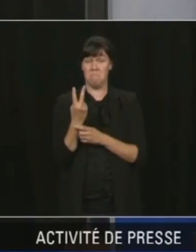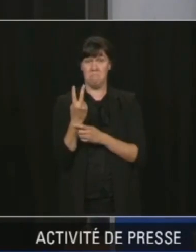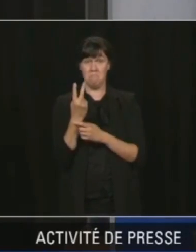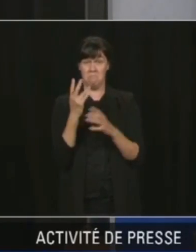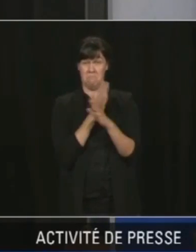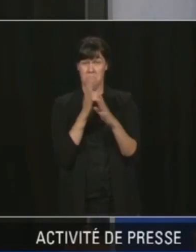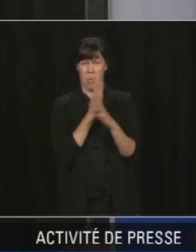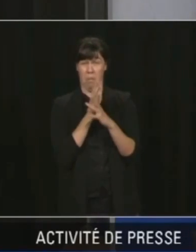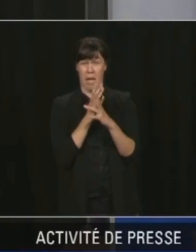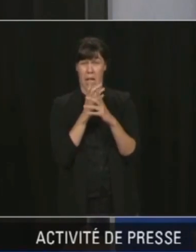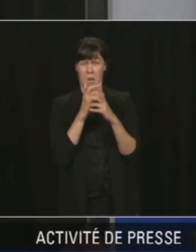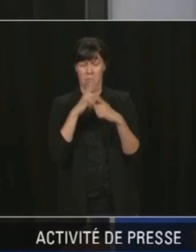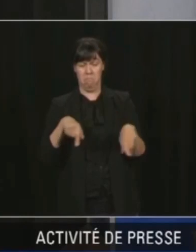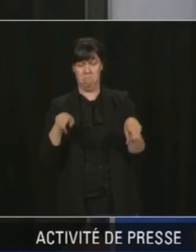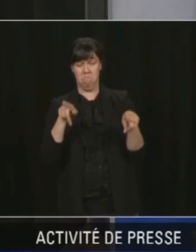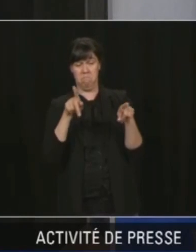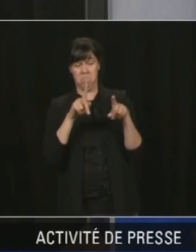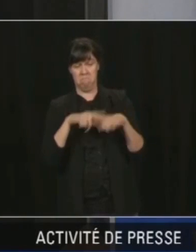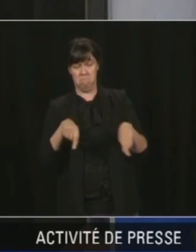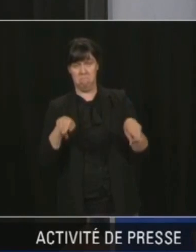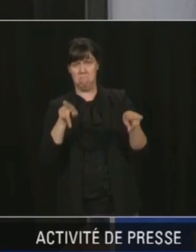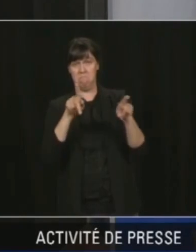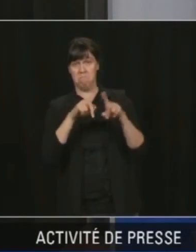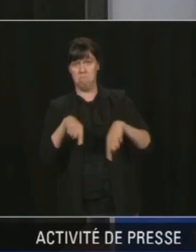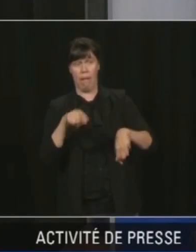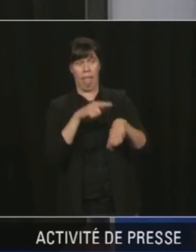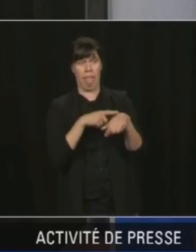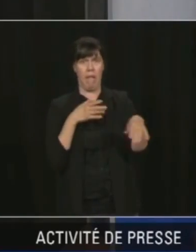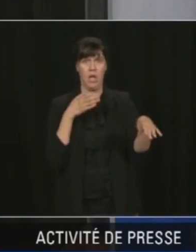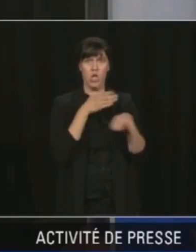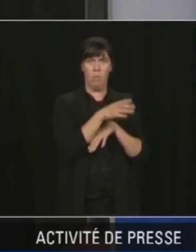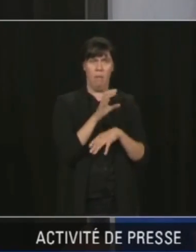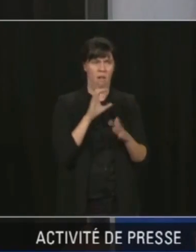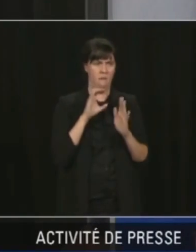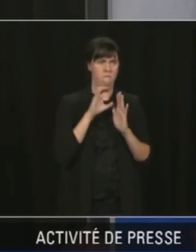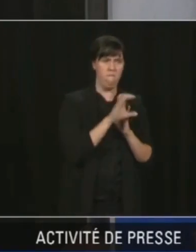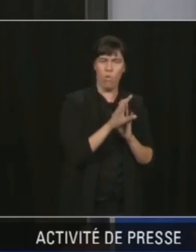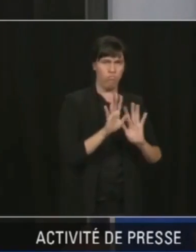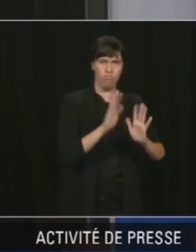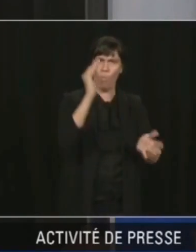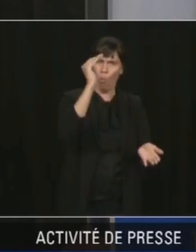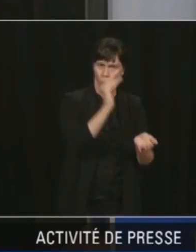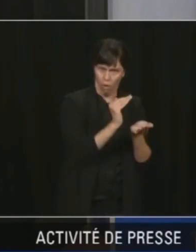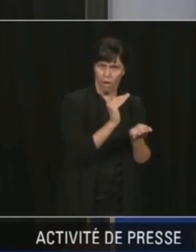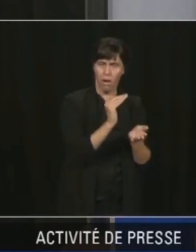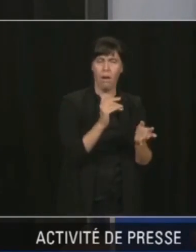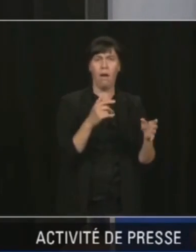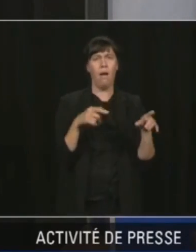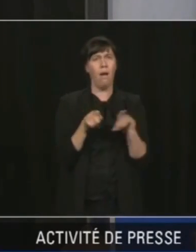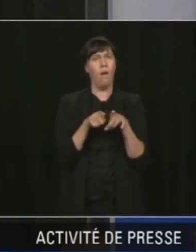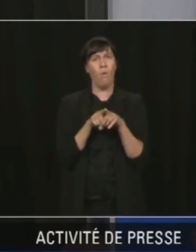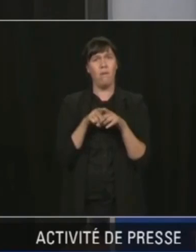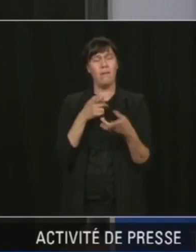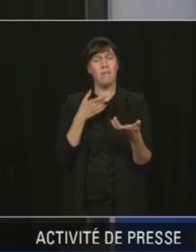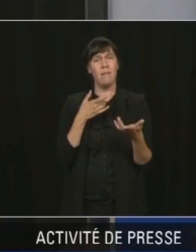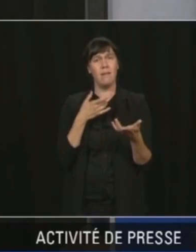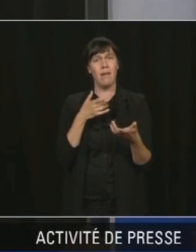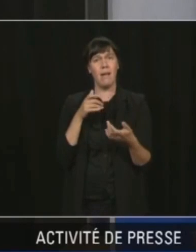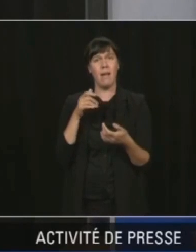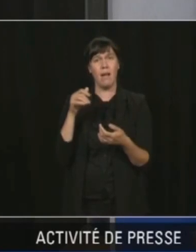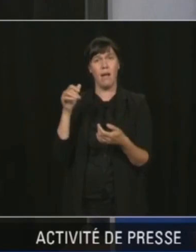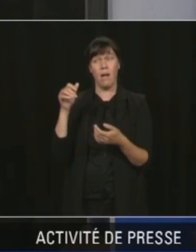c'est-à-dire réduire le temps supplémentaire obligatoire puis réduire l'utilisation des agences de